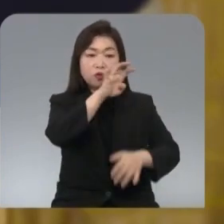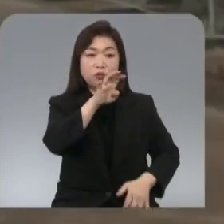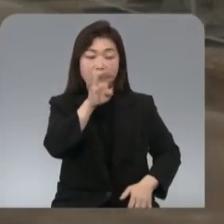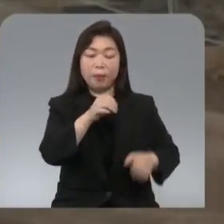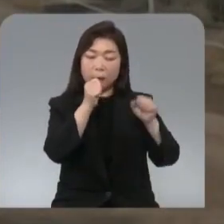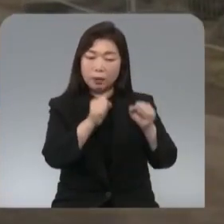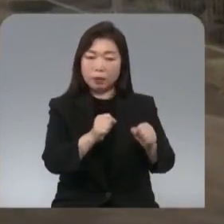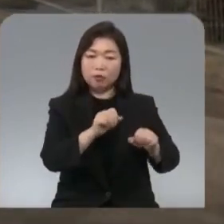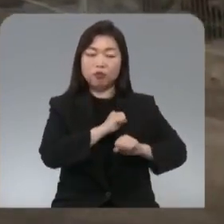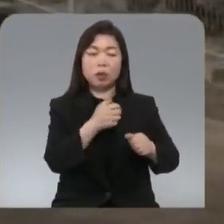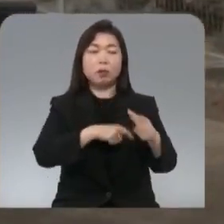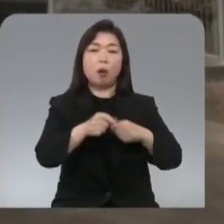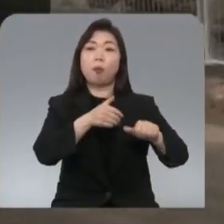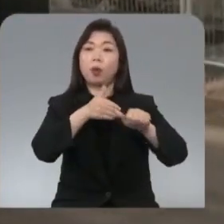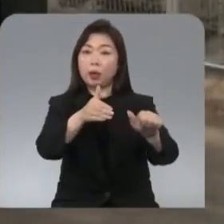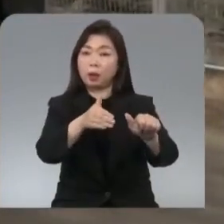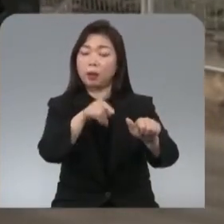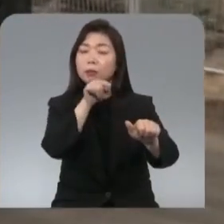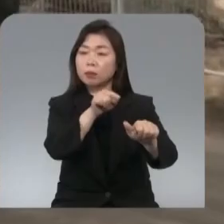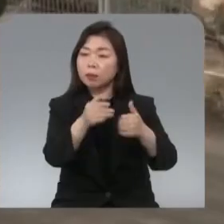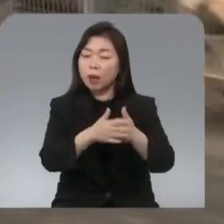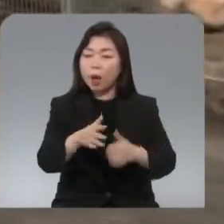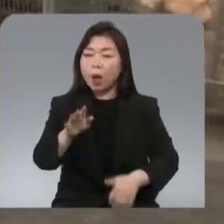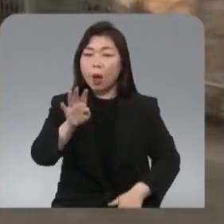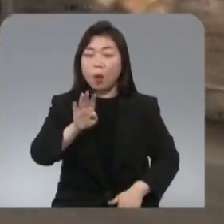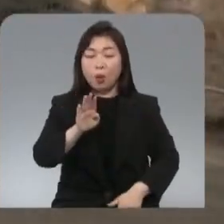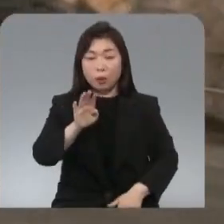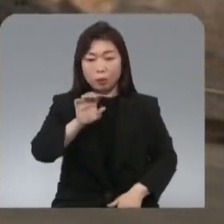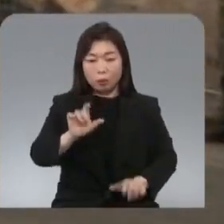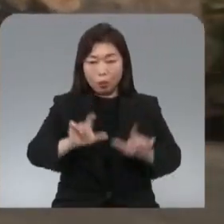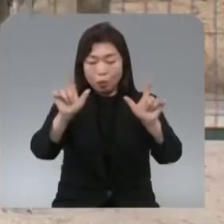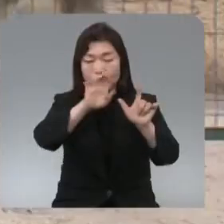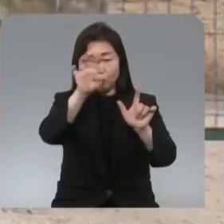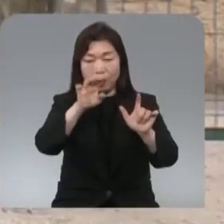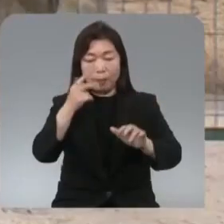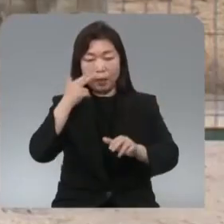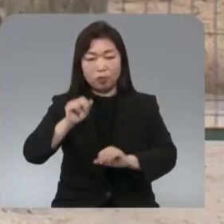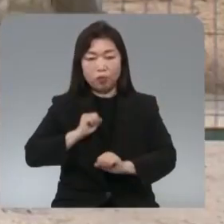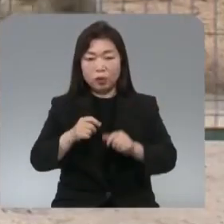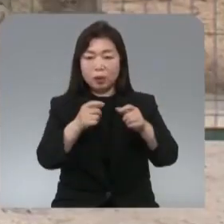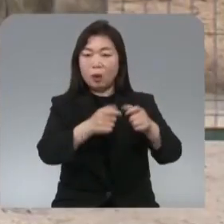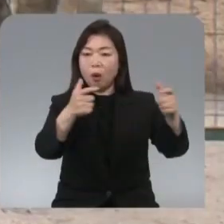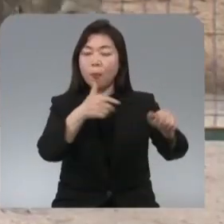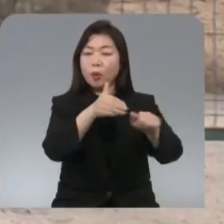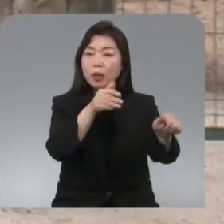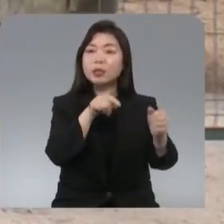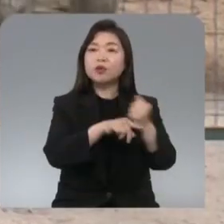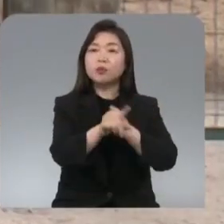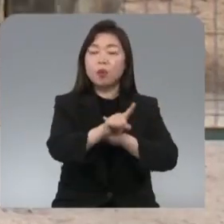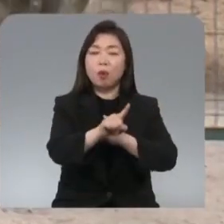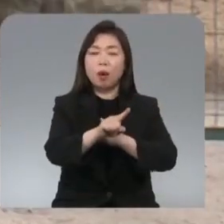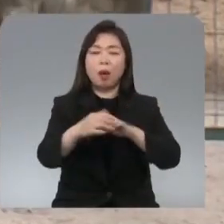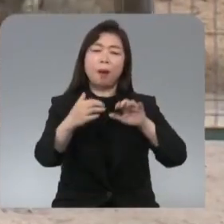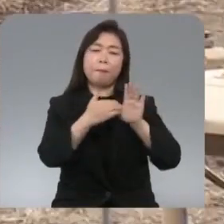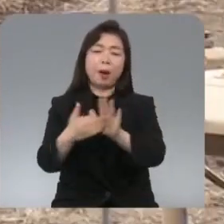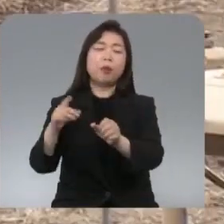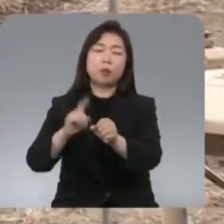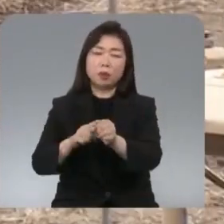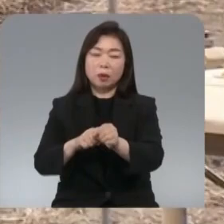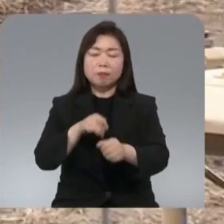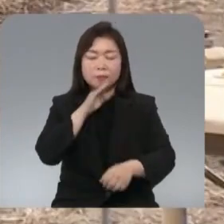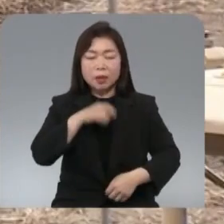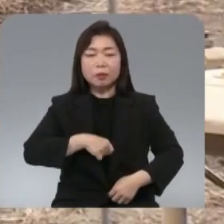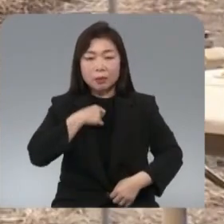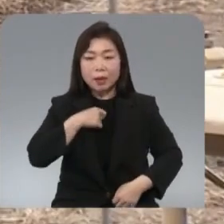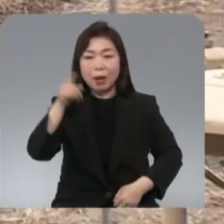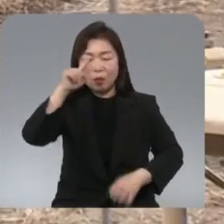Lithuania. 그러면서도 동유럽의 미군 병력 증강은 방어적 조치일 뿐 러시아와 싸우길 원치